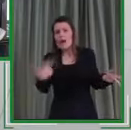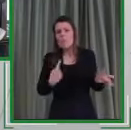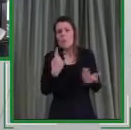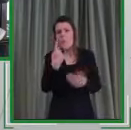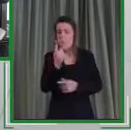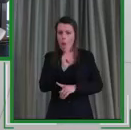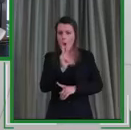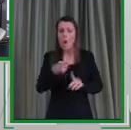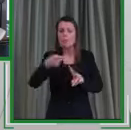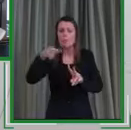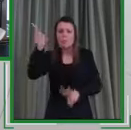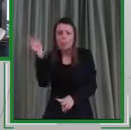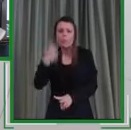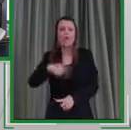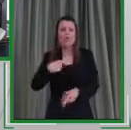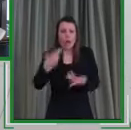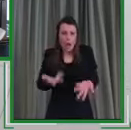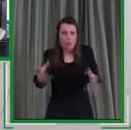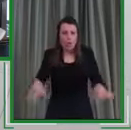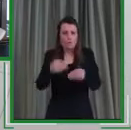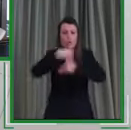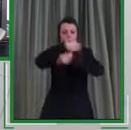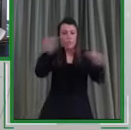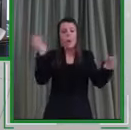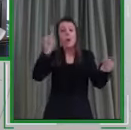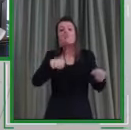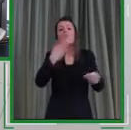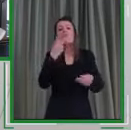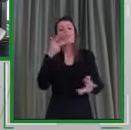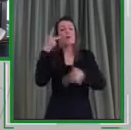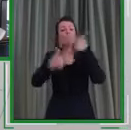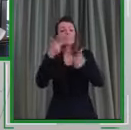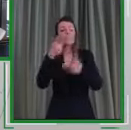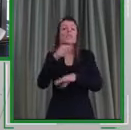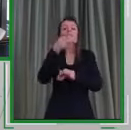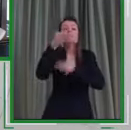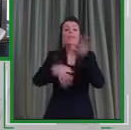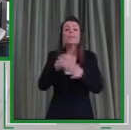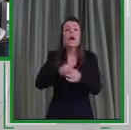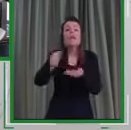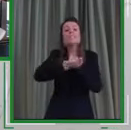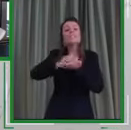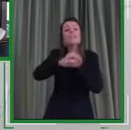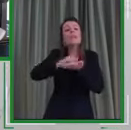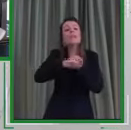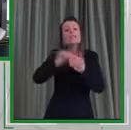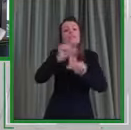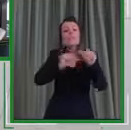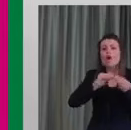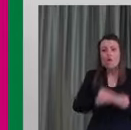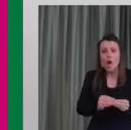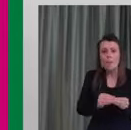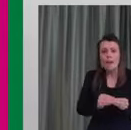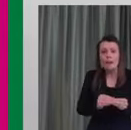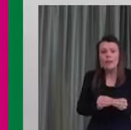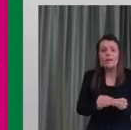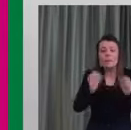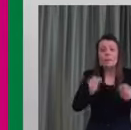anche come significarle in modo tale da poterla utilizzare per tutte le otto ore